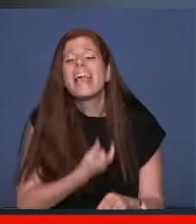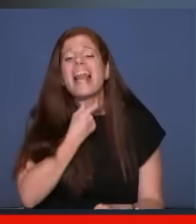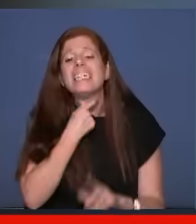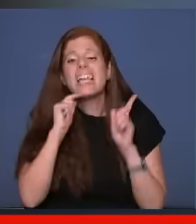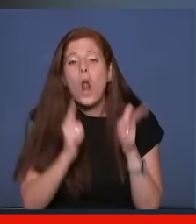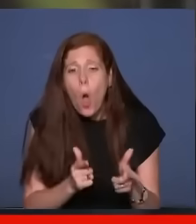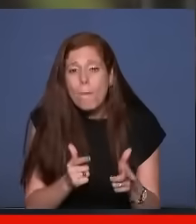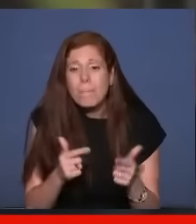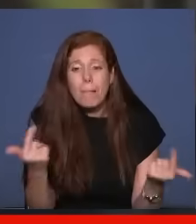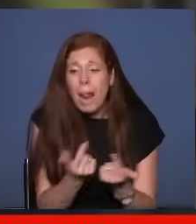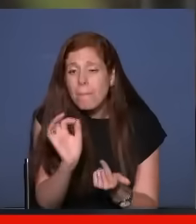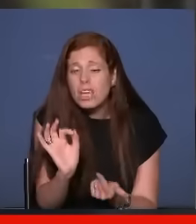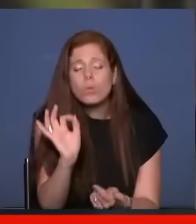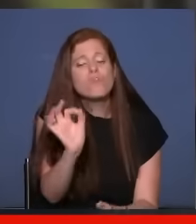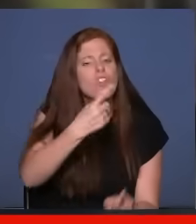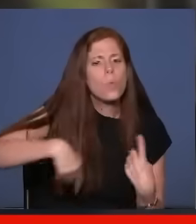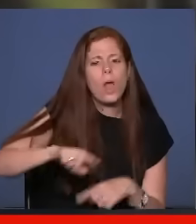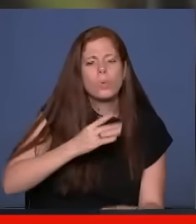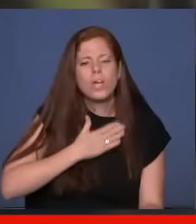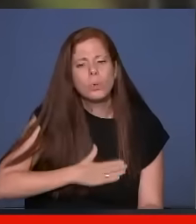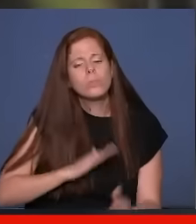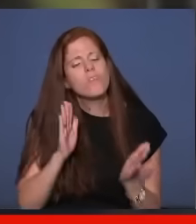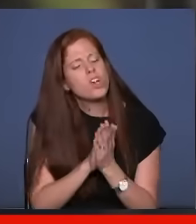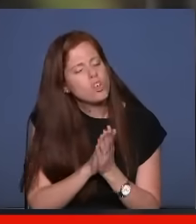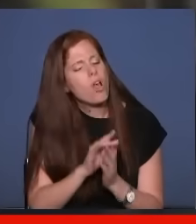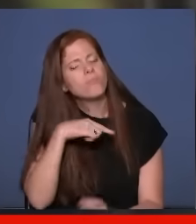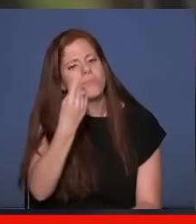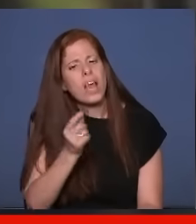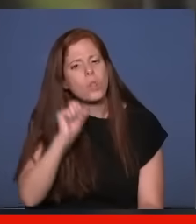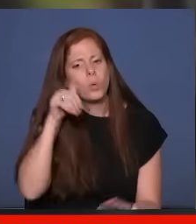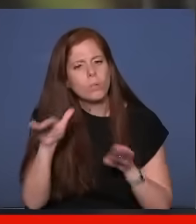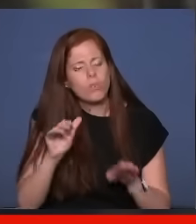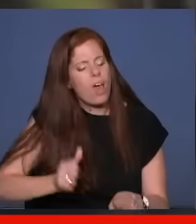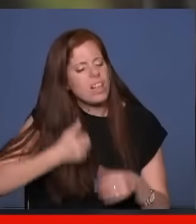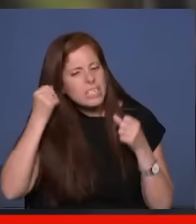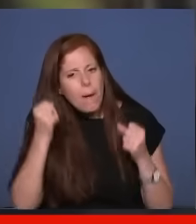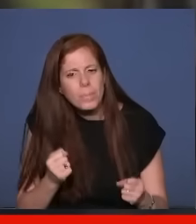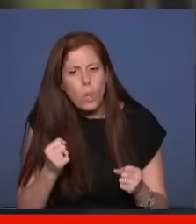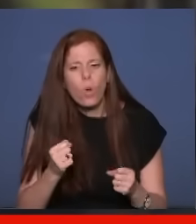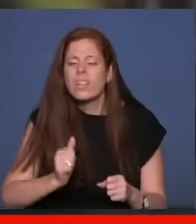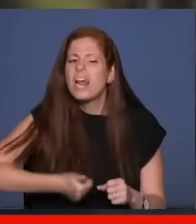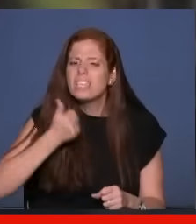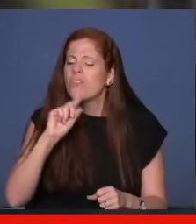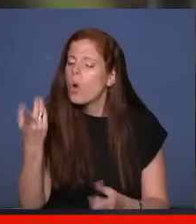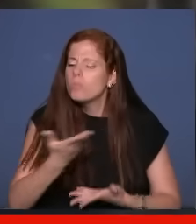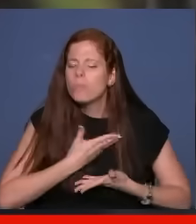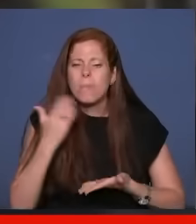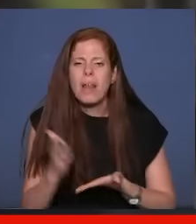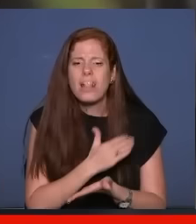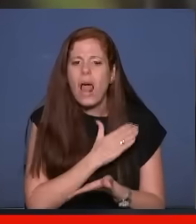הזאת עבור כולנו. אני רוצה לקרוא מכאן לראש הממשלה, שר הביטחון, לשרים ולכל מקבלי